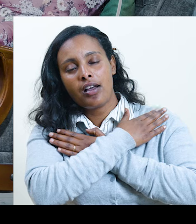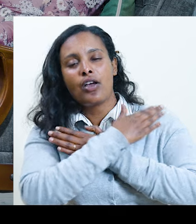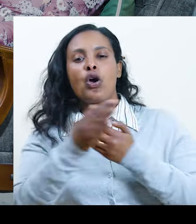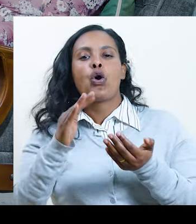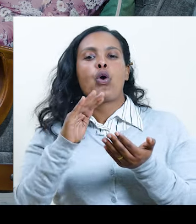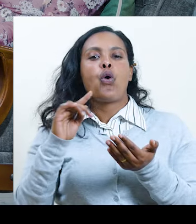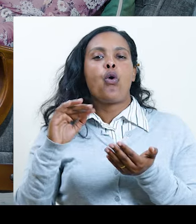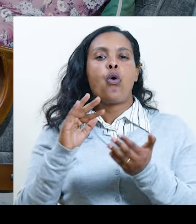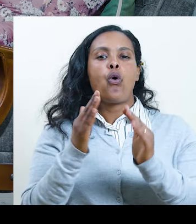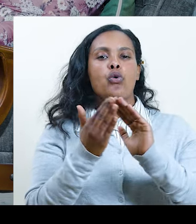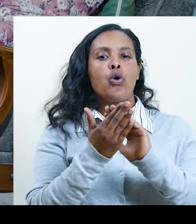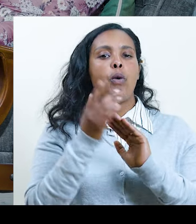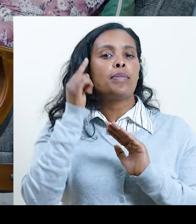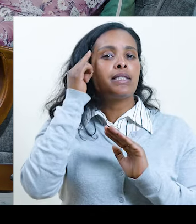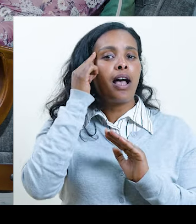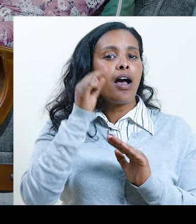ጎናጽፋ